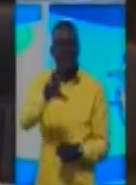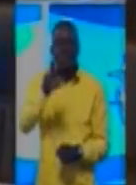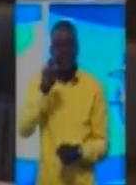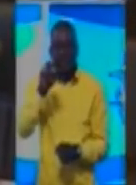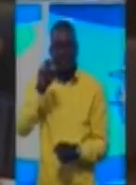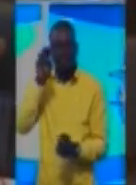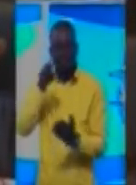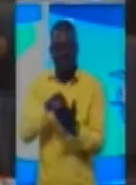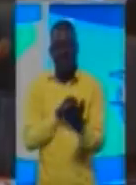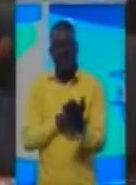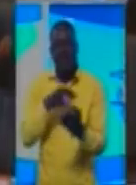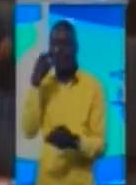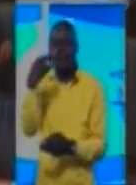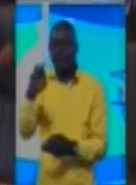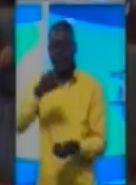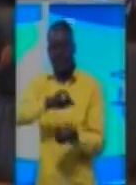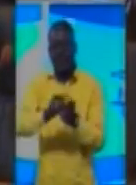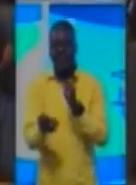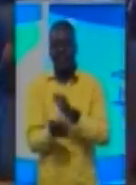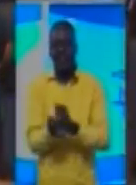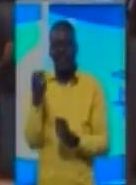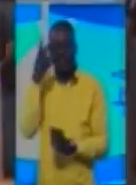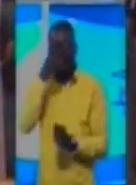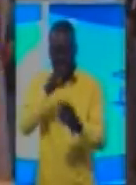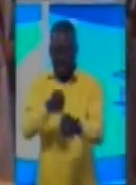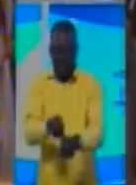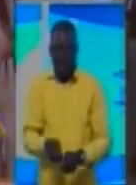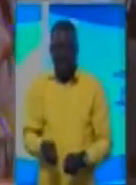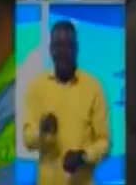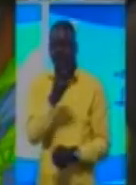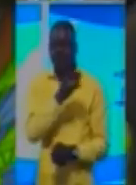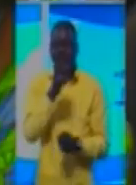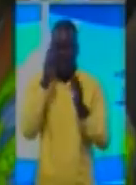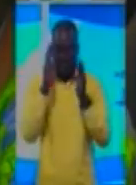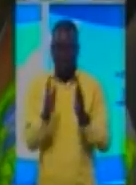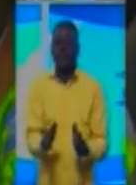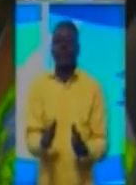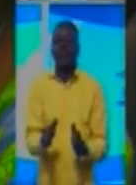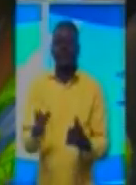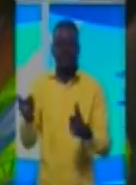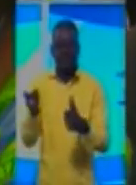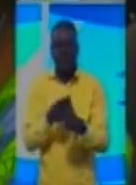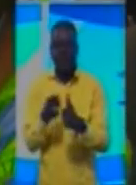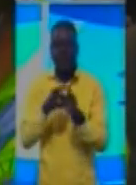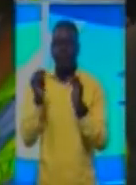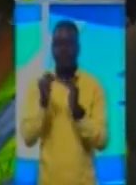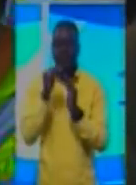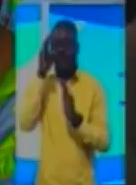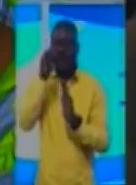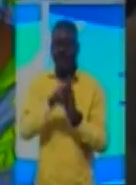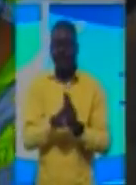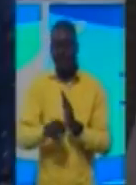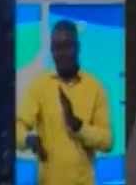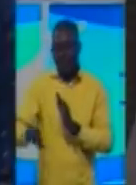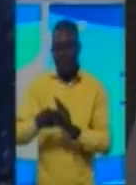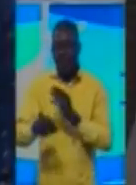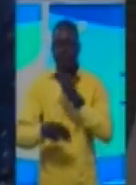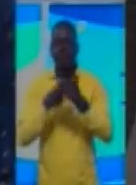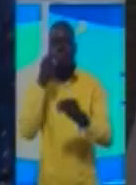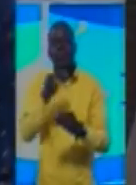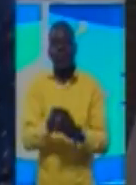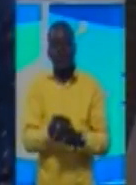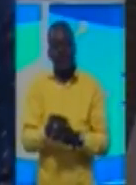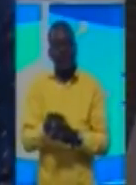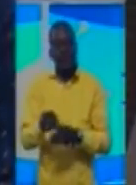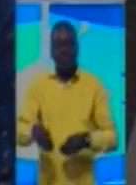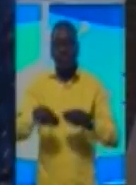francs CFA pour changer le visage de l'agriculture burkinabé. Une première également pour la Banque mondiale qui